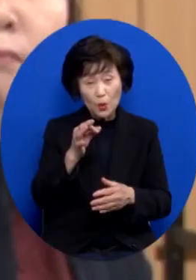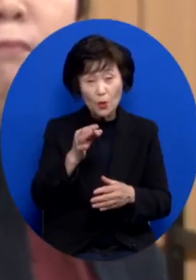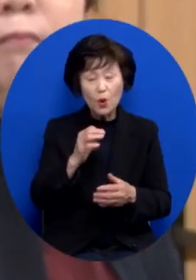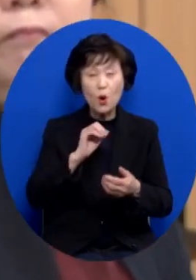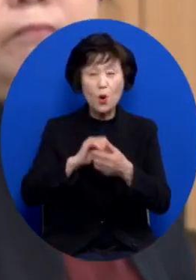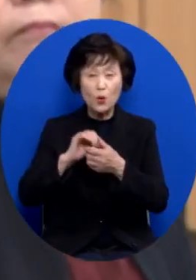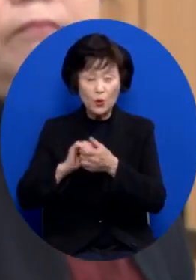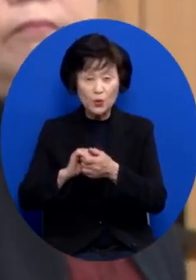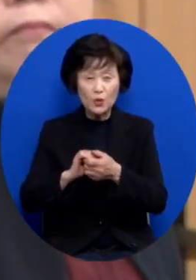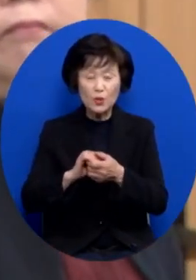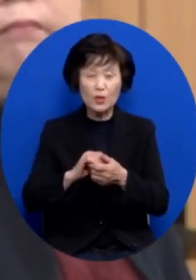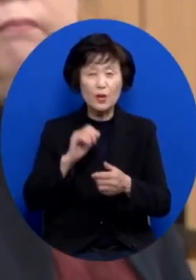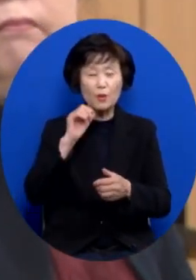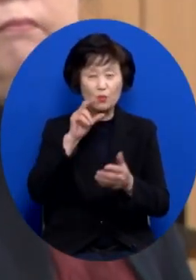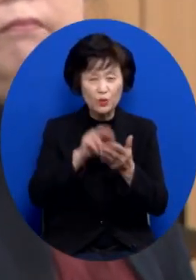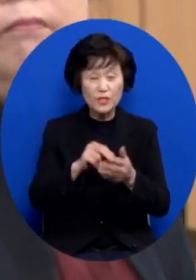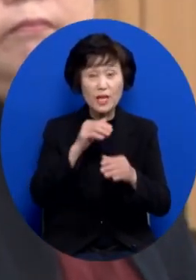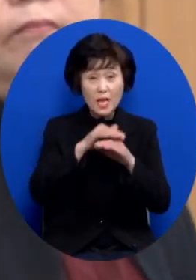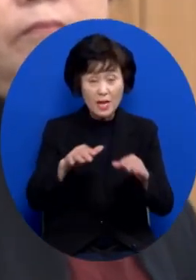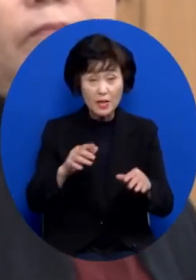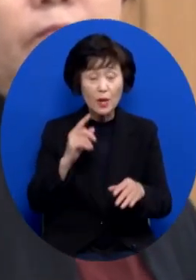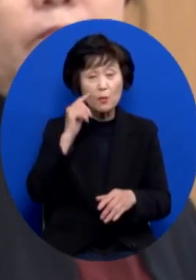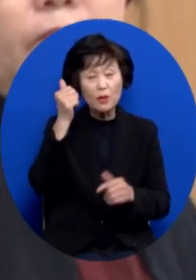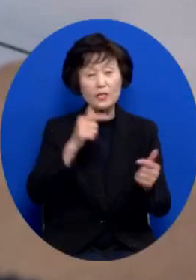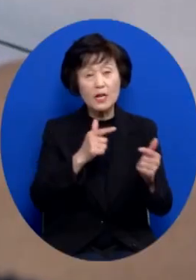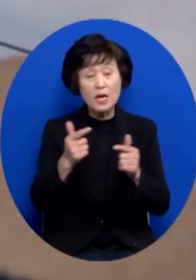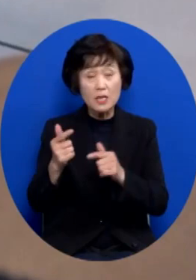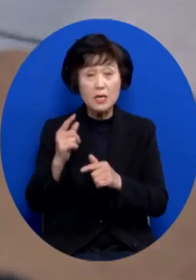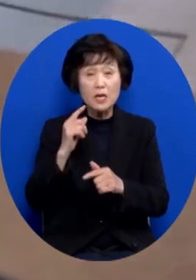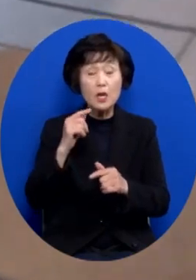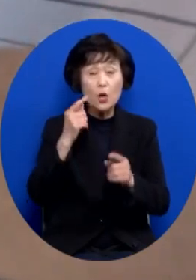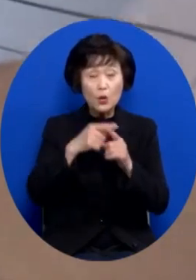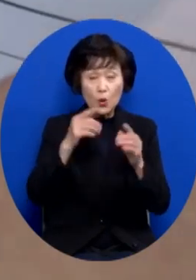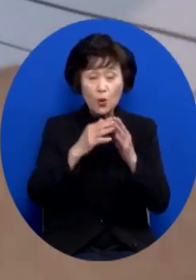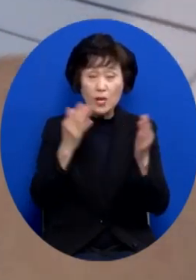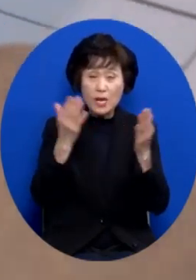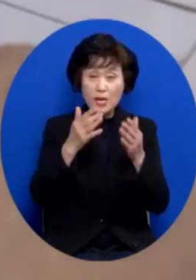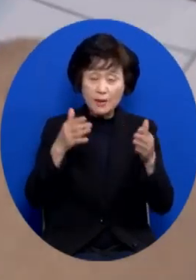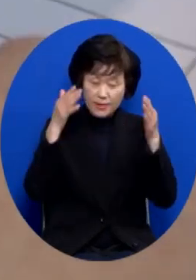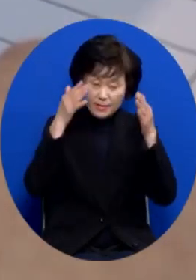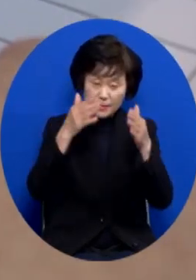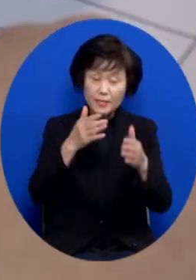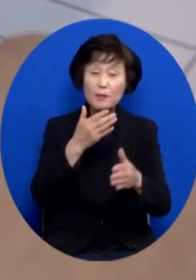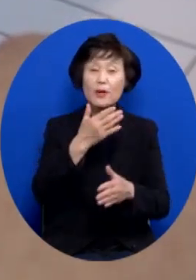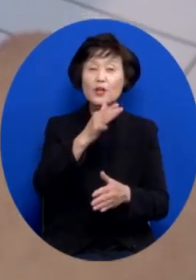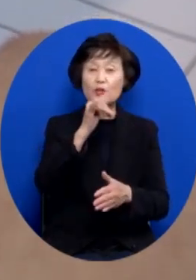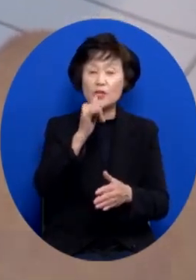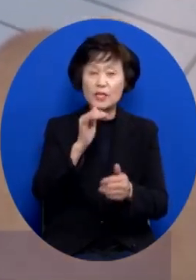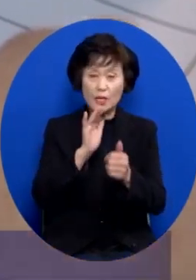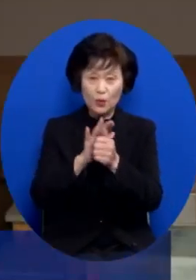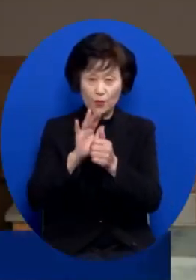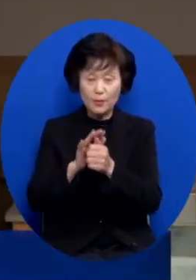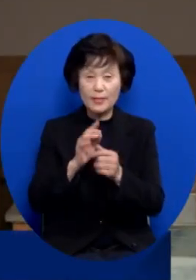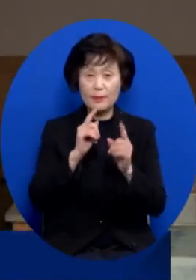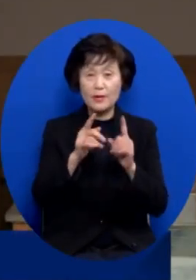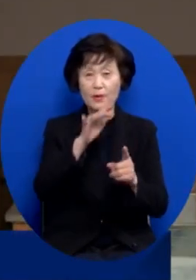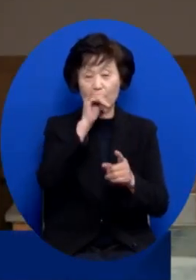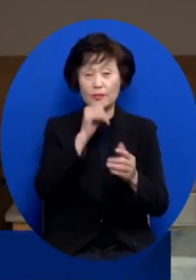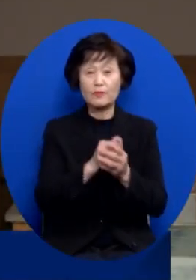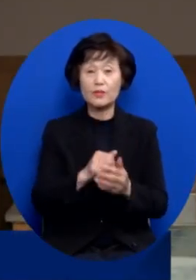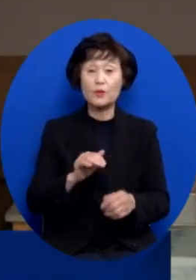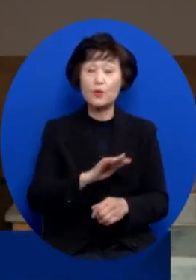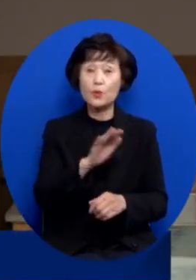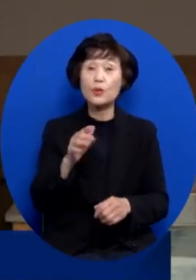해소하고 목회자들이 목회의 전념할 수 있는 환경을 만들고자 한다며 취지를 밝혔습니다 저희가 바라고